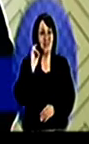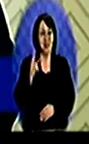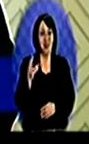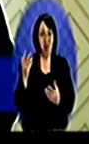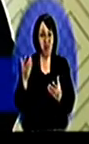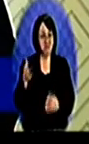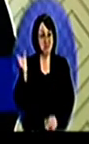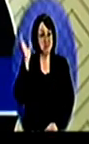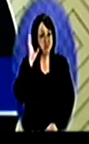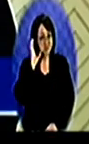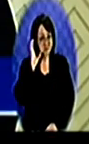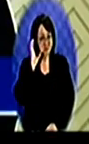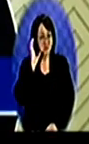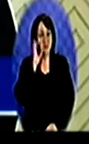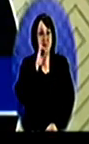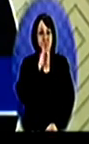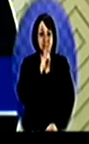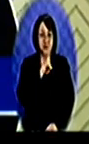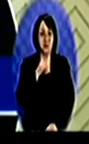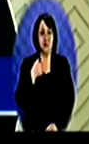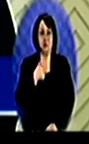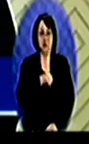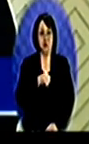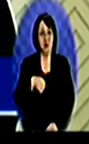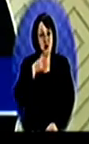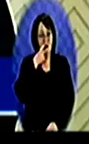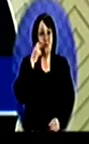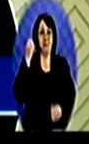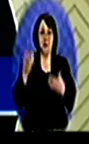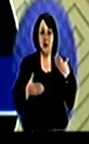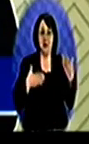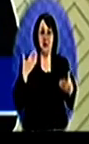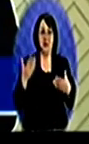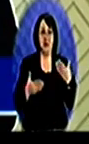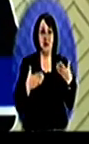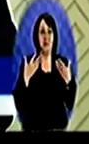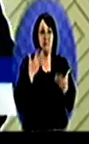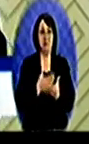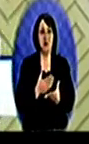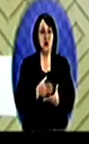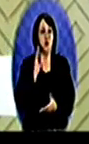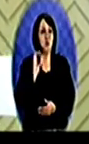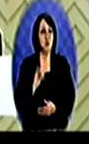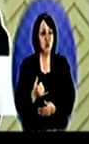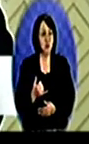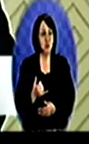сонслоо. Тэгээ миний хувьд маш баяртай байна. Тэрний үе гэхэлээр